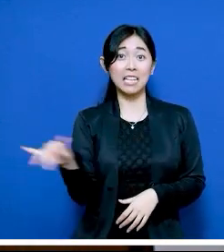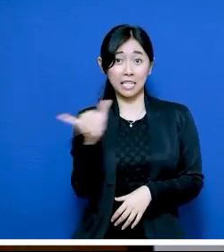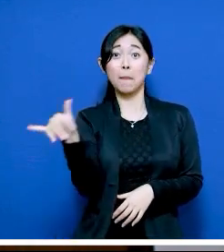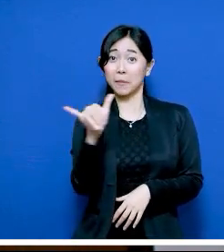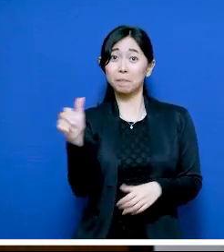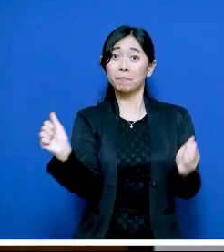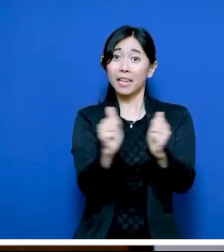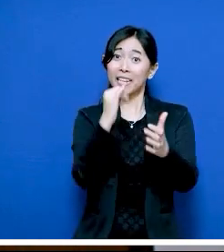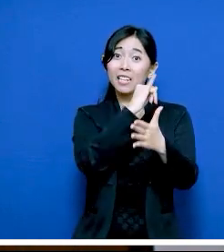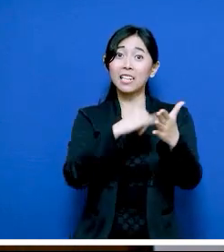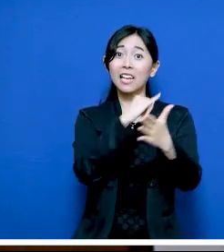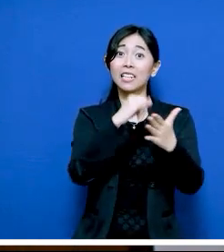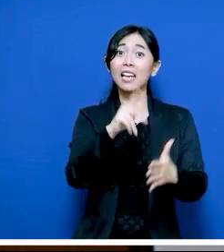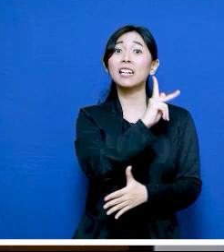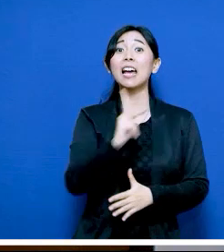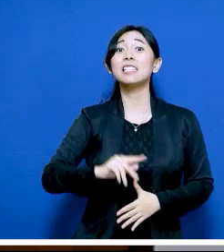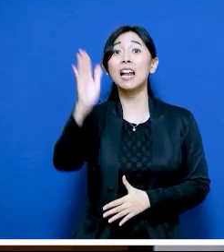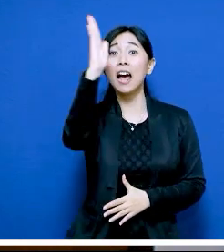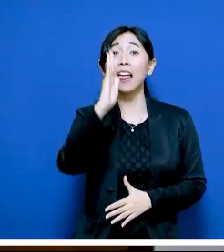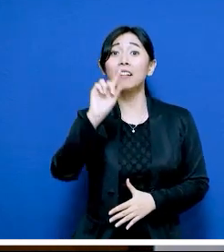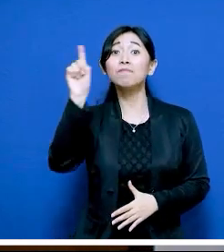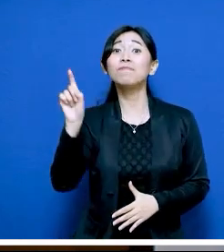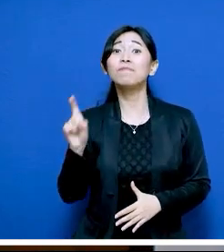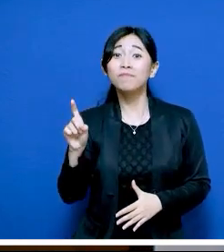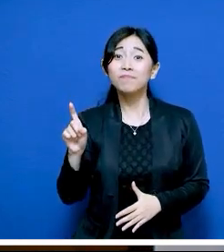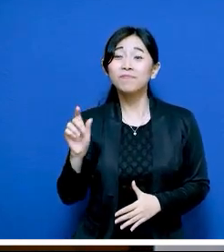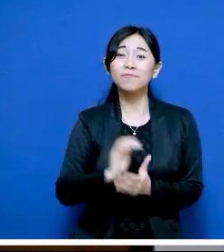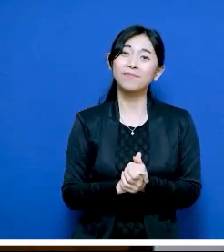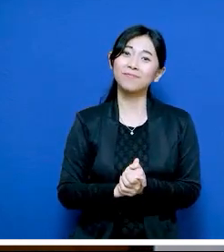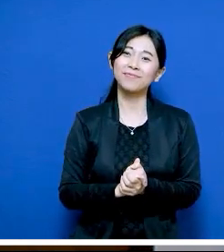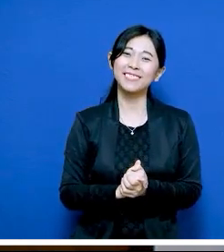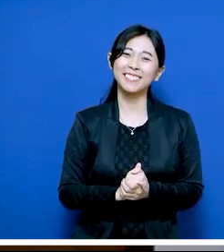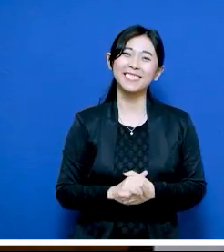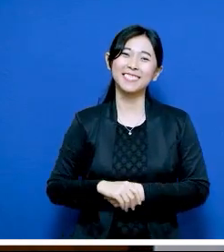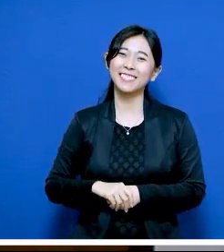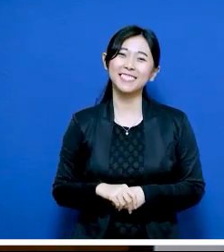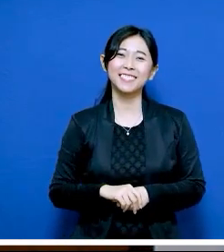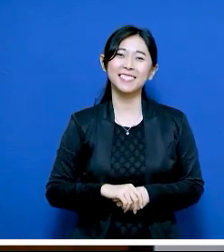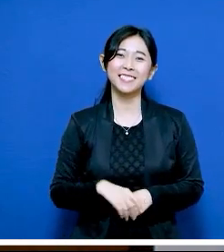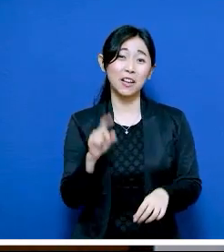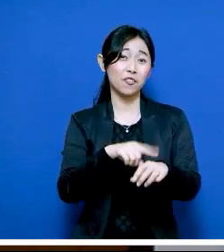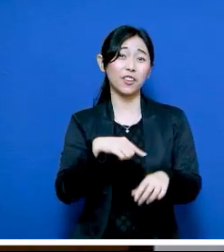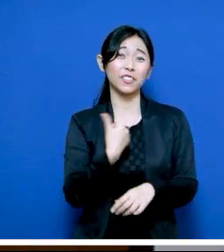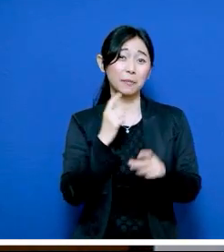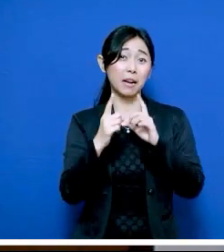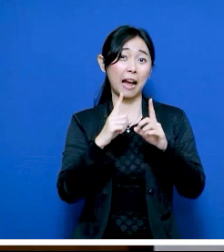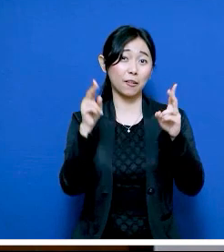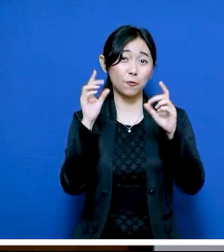dengan nilai kerajaan Allah ketika kita mengaku bahwa kita adalah murid